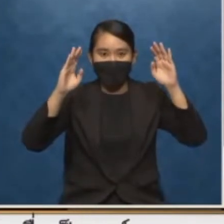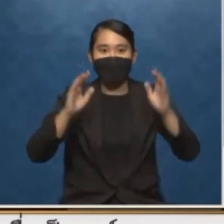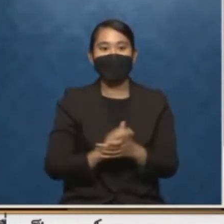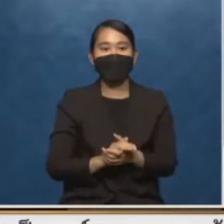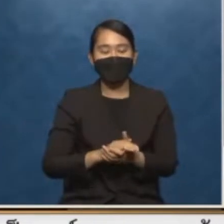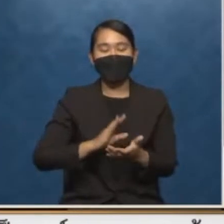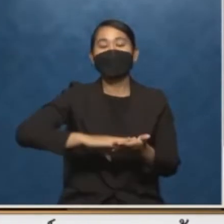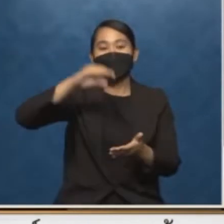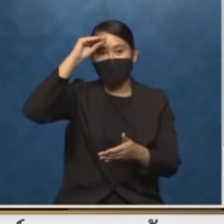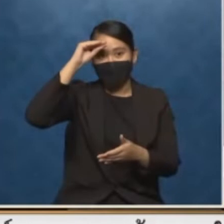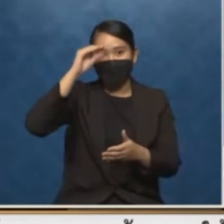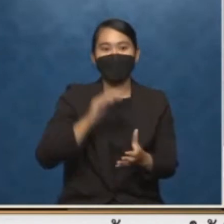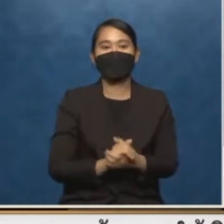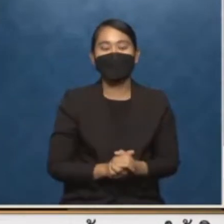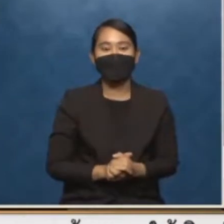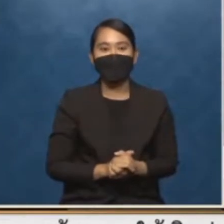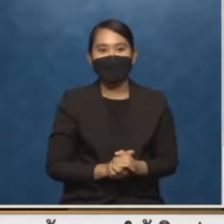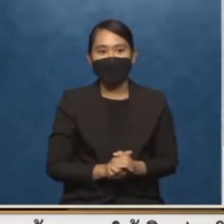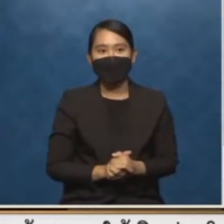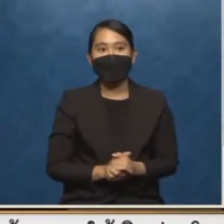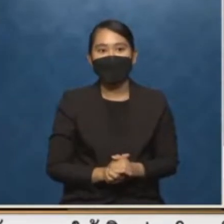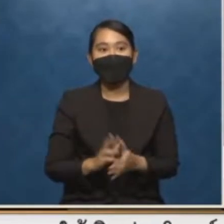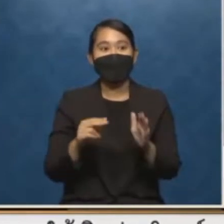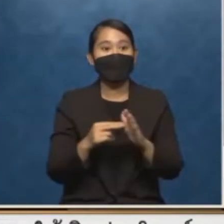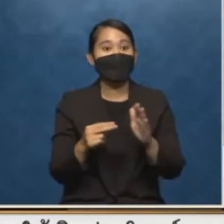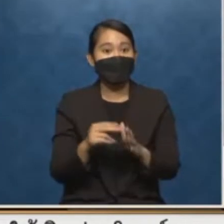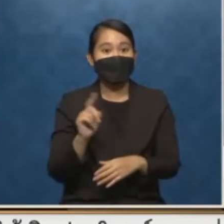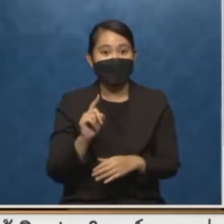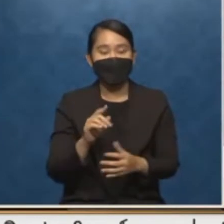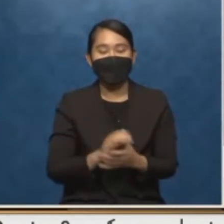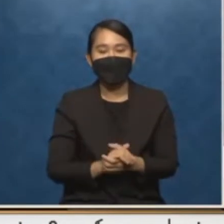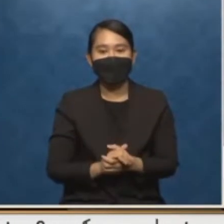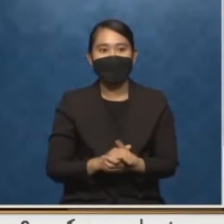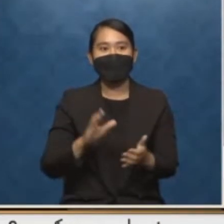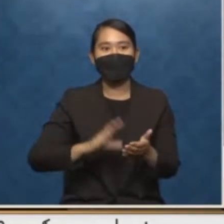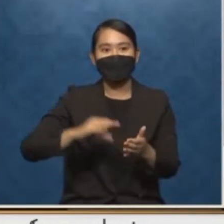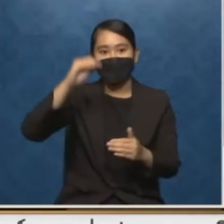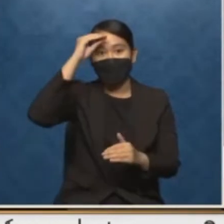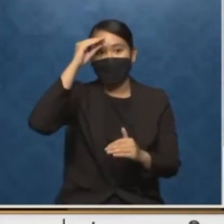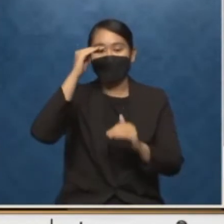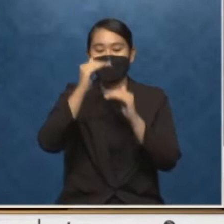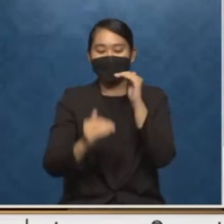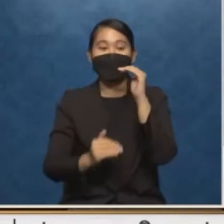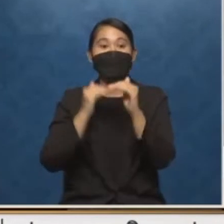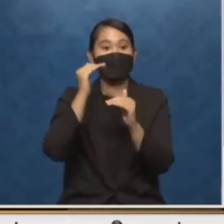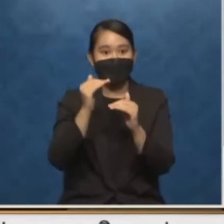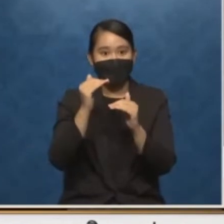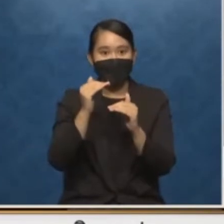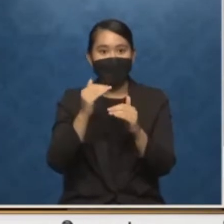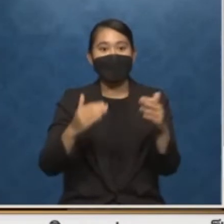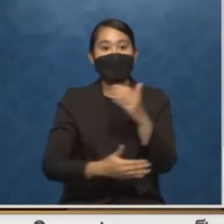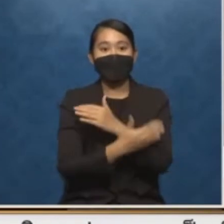าซึ่งเป็นการยกระดับคุณภาพจัดการอาชีวศึกษาในการเข้าถึงการศึกษ